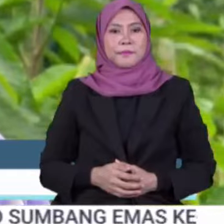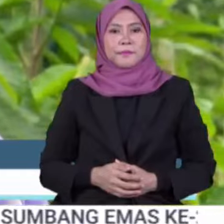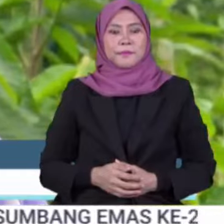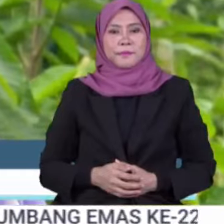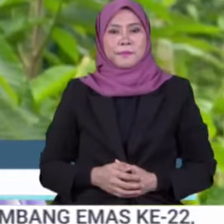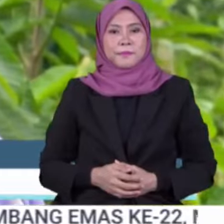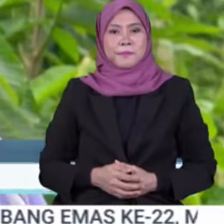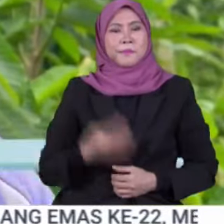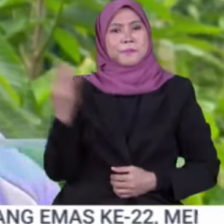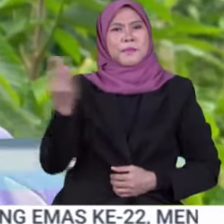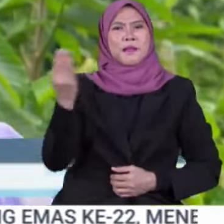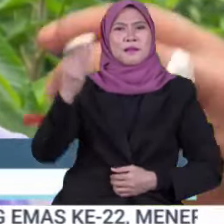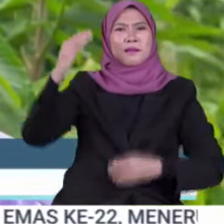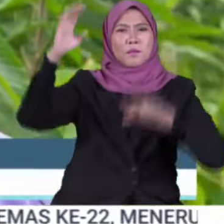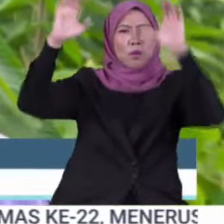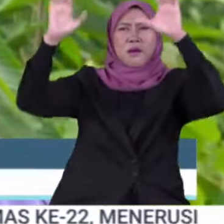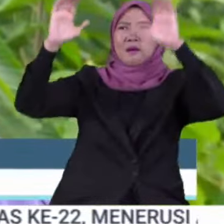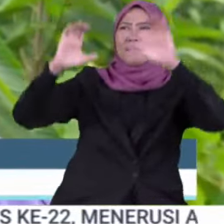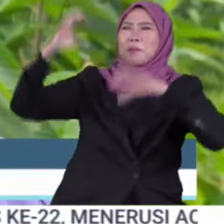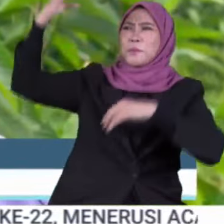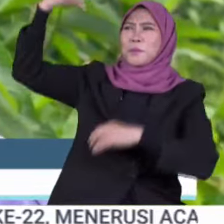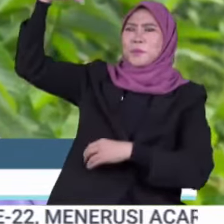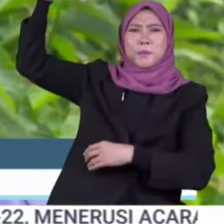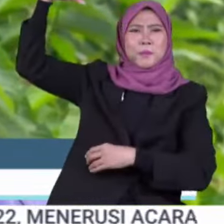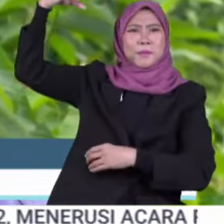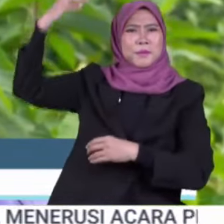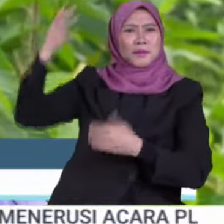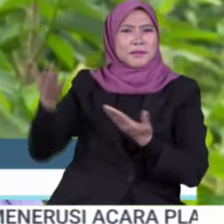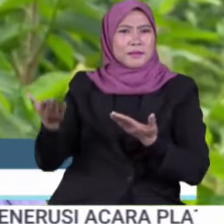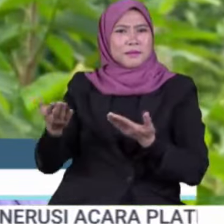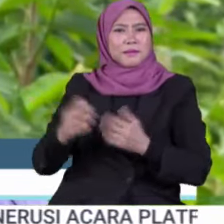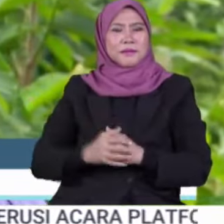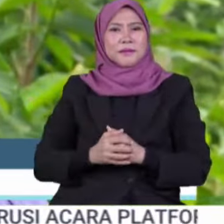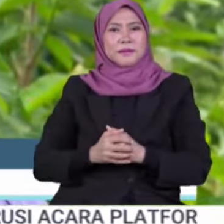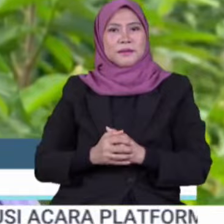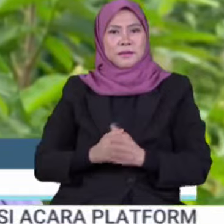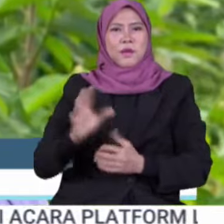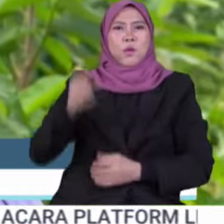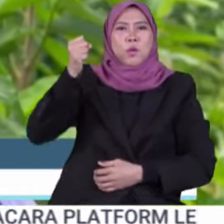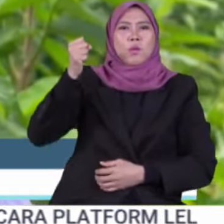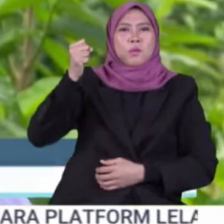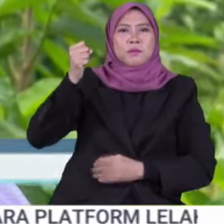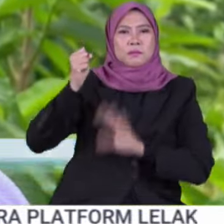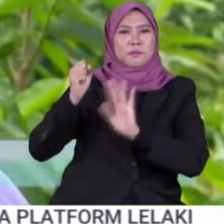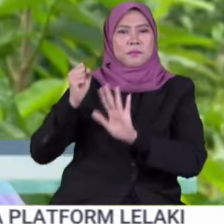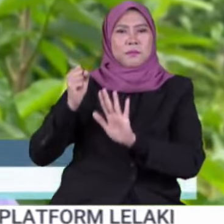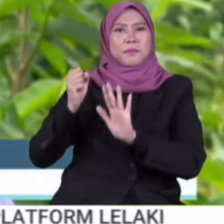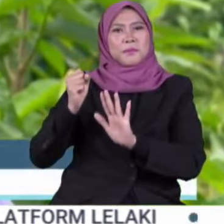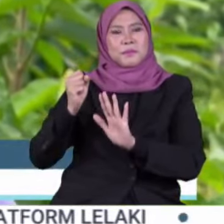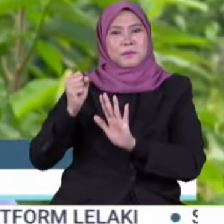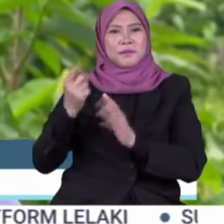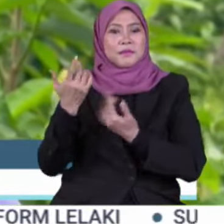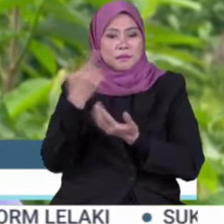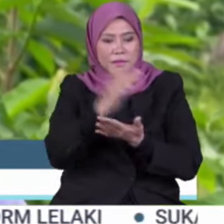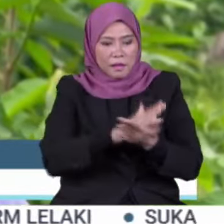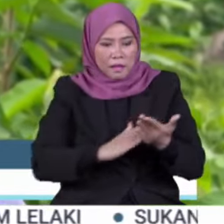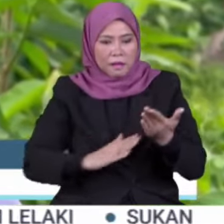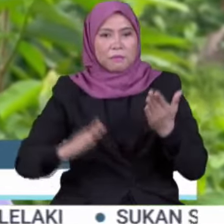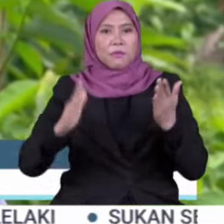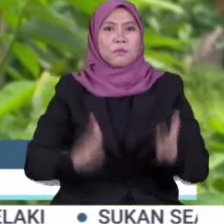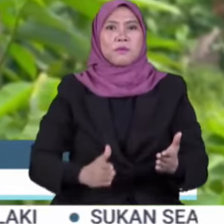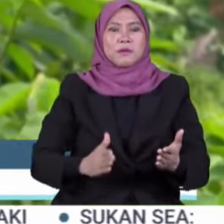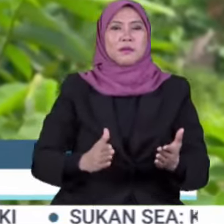Biasa kalau cuaca panas yok, dia mau itu dulu. Berhenti dulu dah? Ha, dia mau berhenti dulu. Kalau setengah-setengah hari itu, orang mana